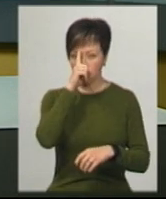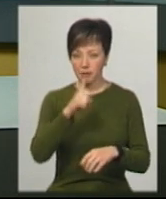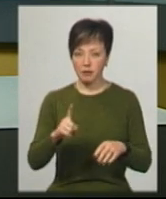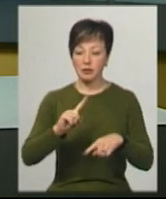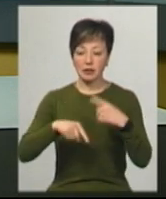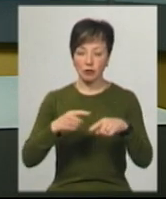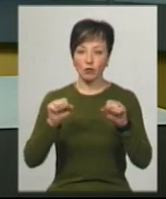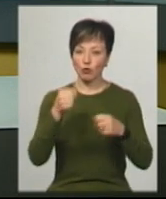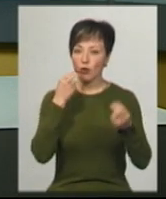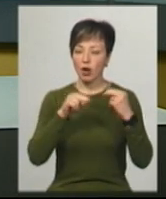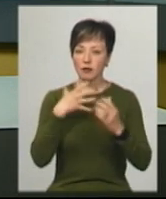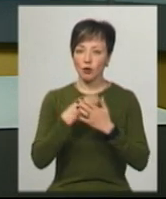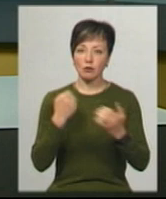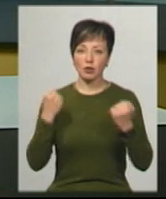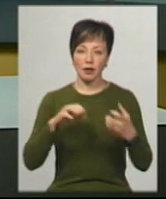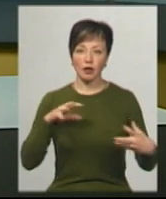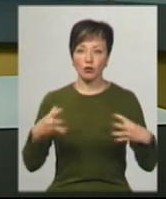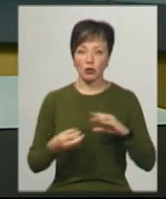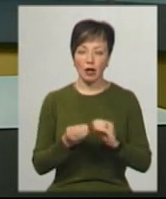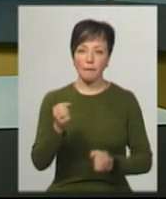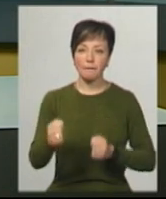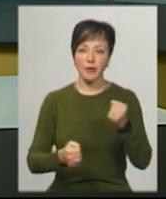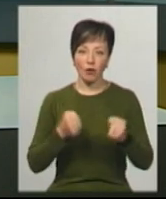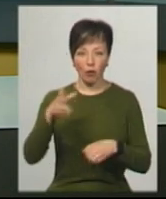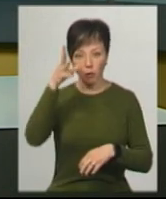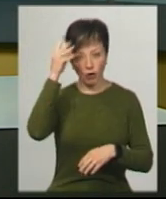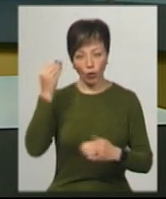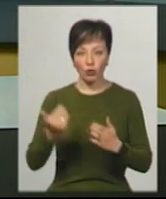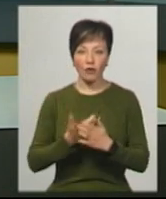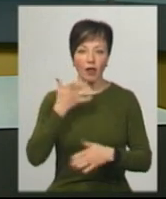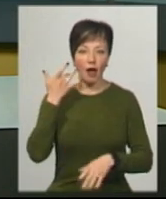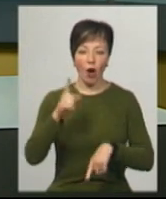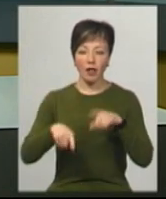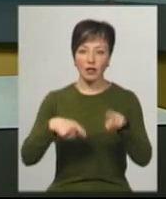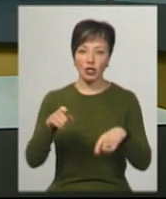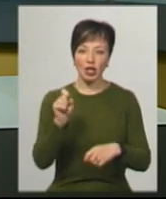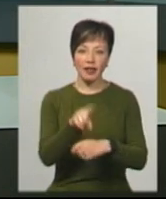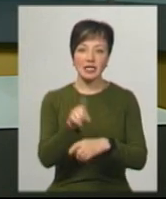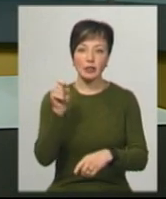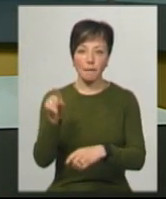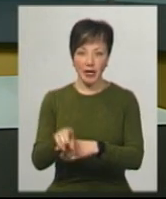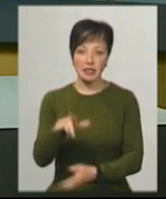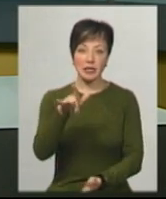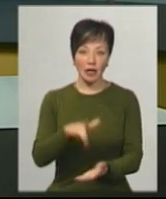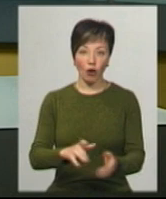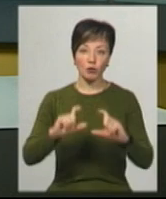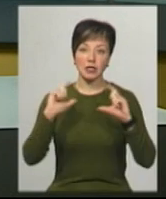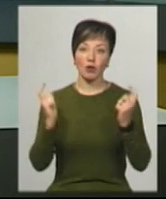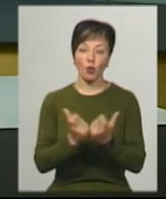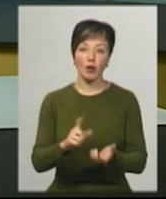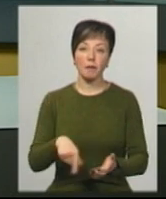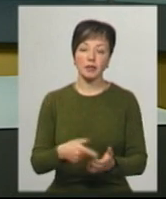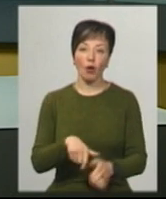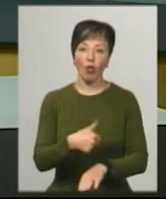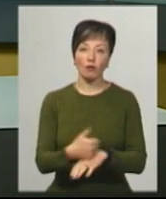зможуть покращувати свої спортивні результати у бігові та опановувати нові легкоатлетичні дисципліни на центральному стадіоні міста.